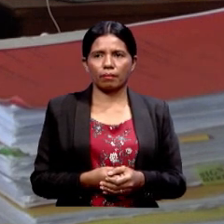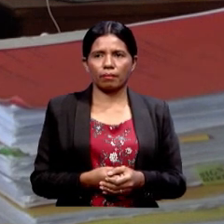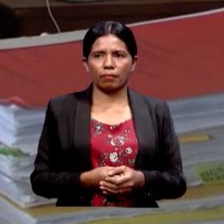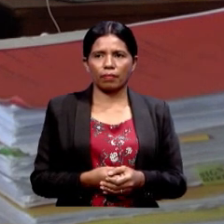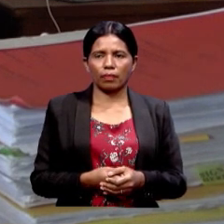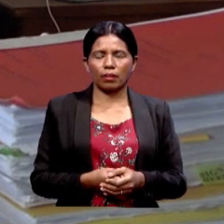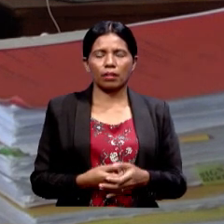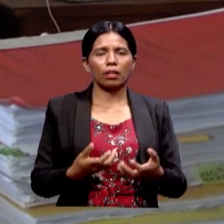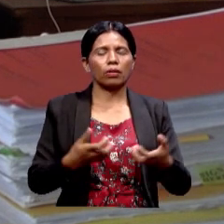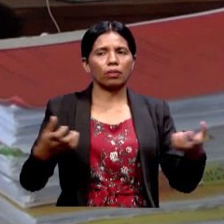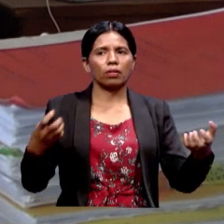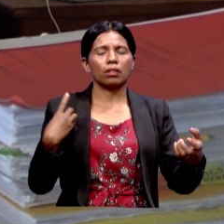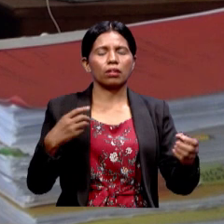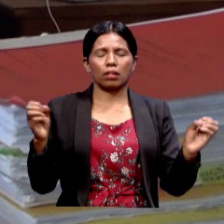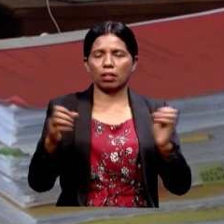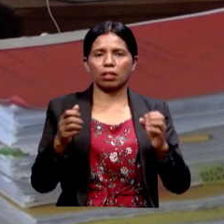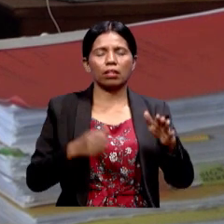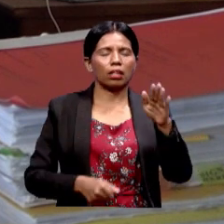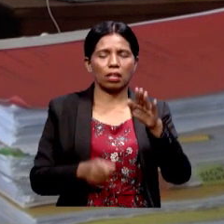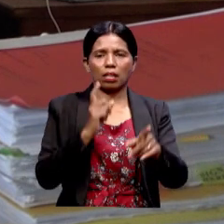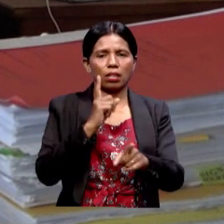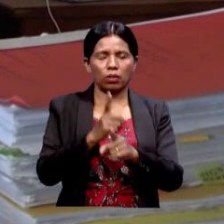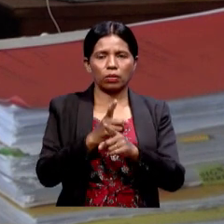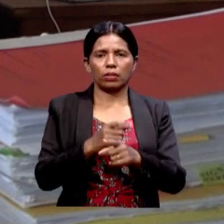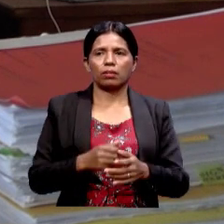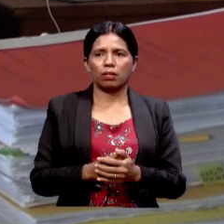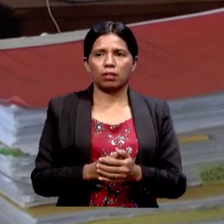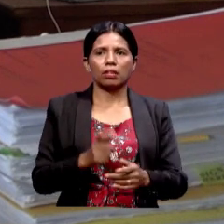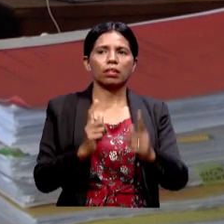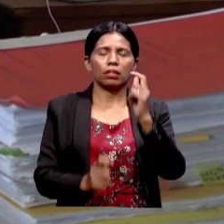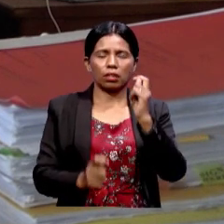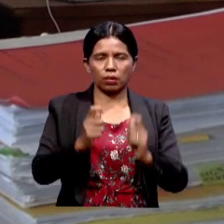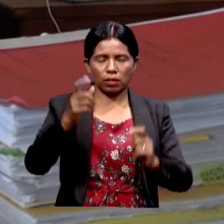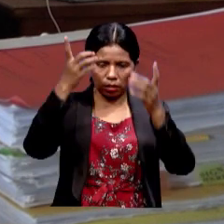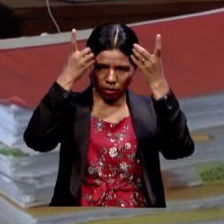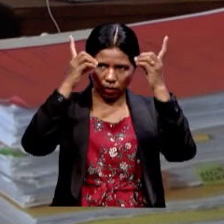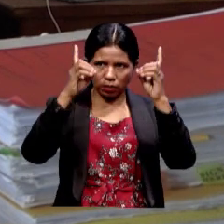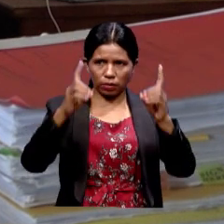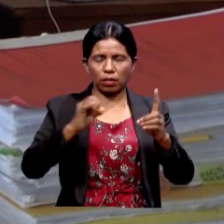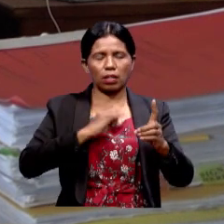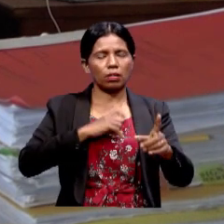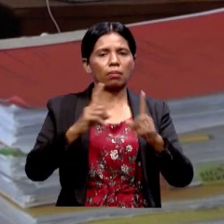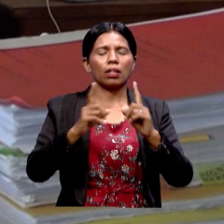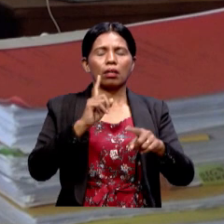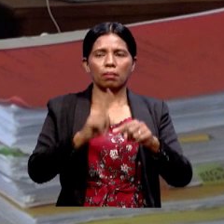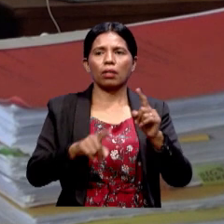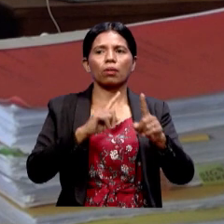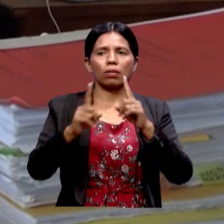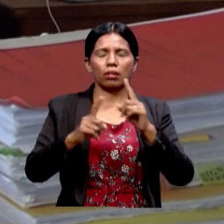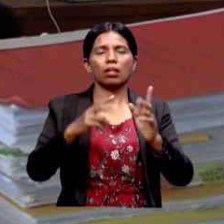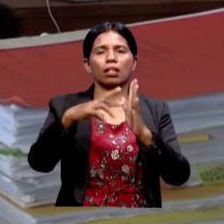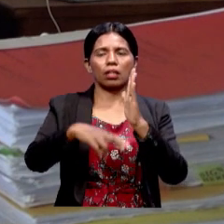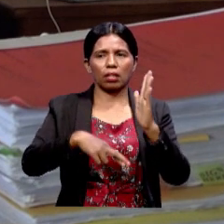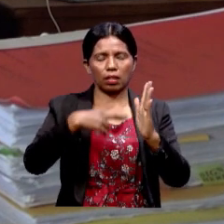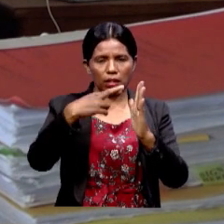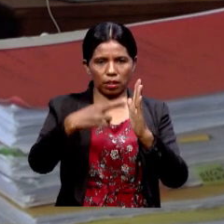foros nega ita de ilegal ne dau ni mahu dia tribunal ni dijaga kita lah hau lah belok komentar kita dia hendak regra